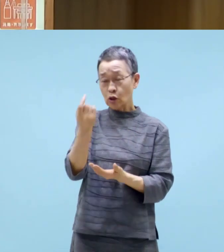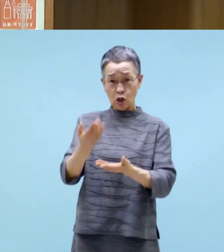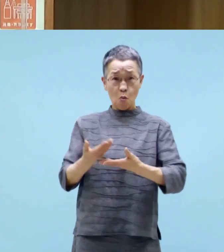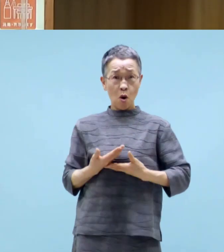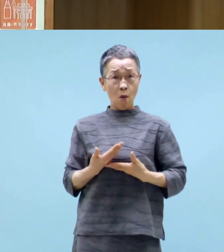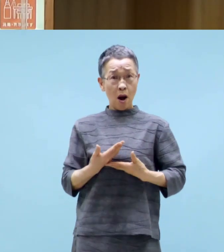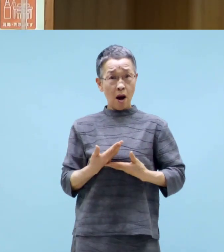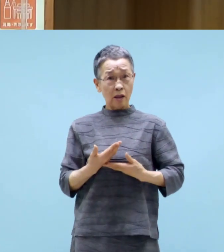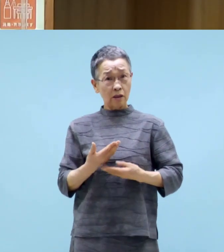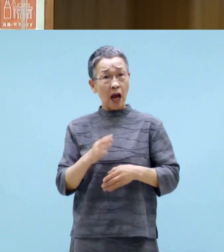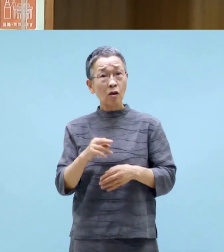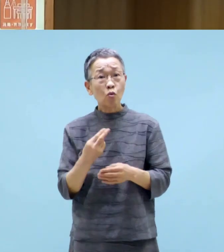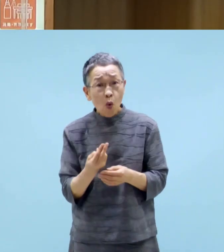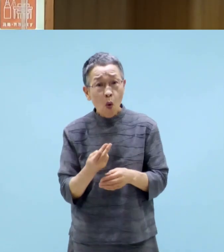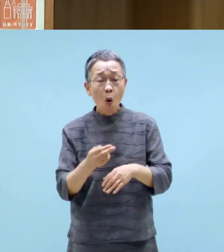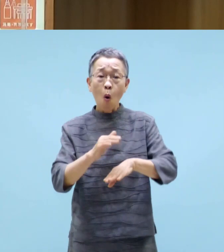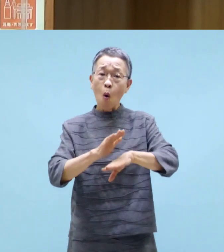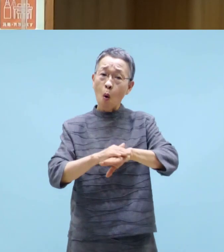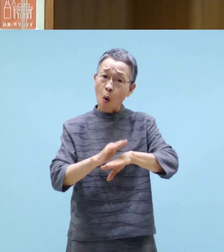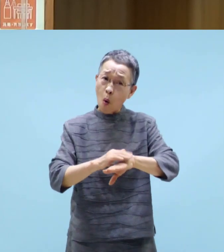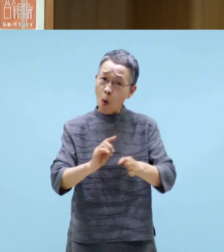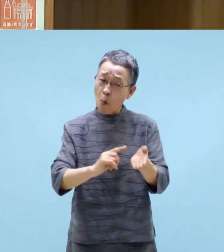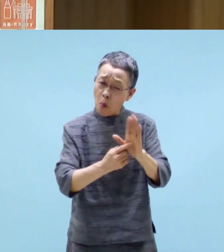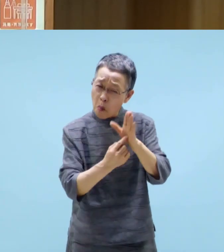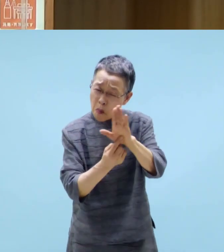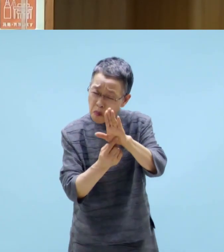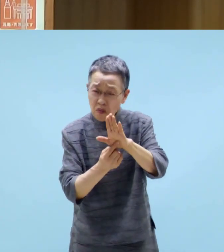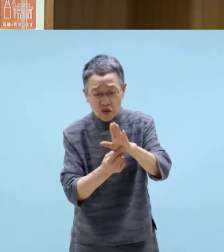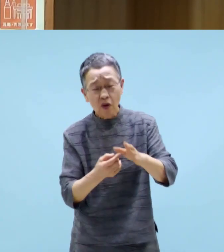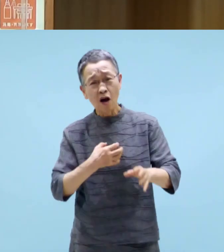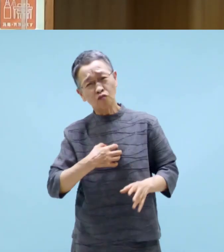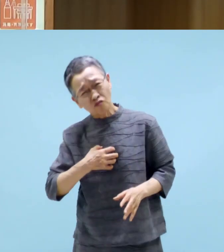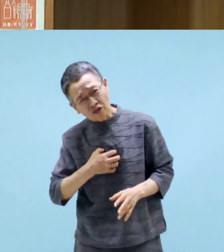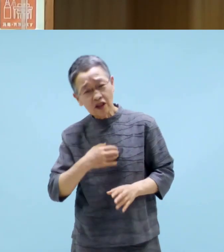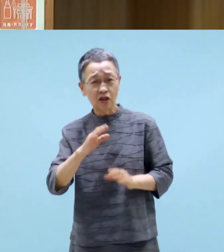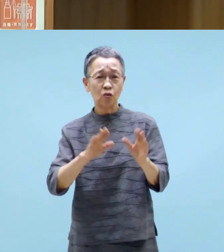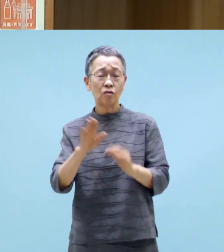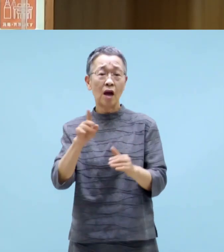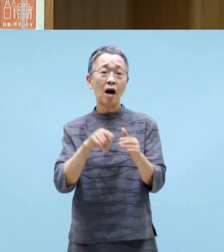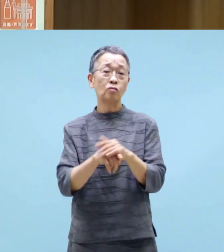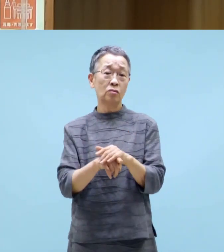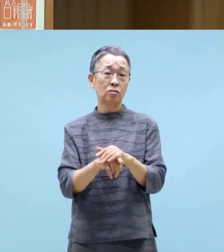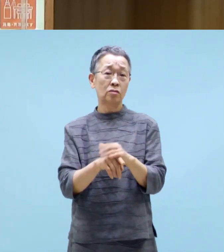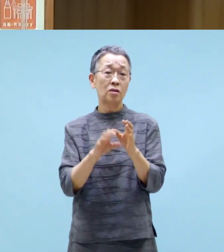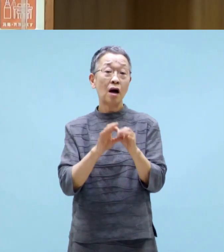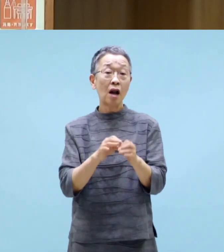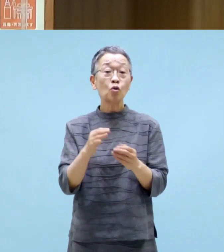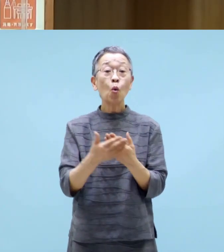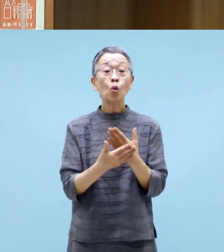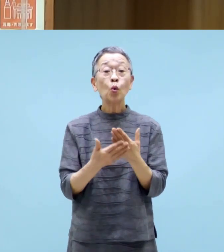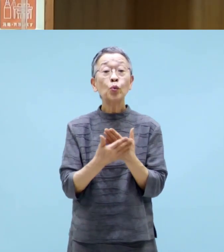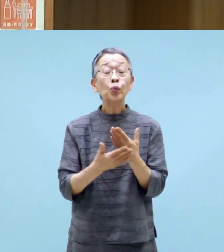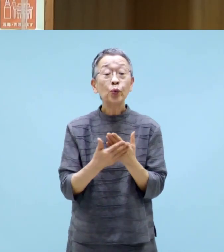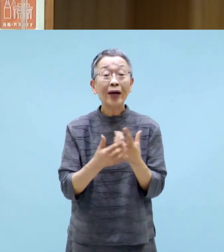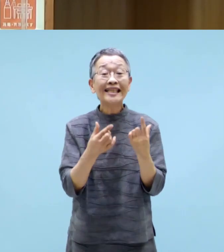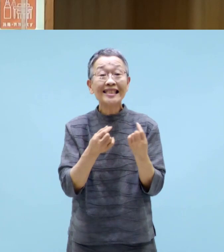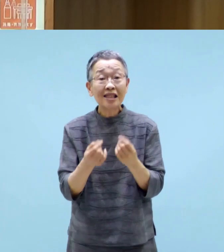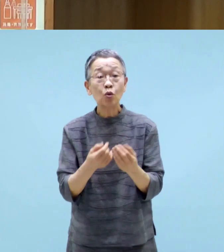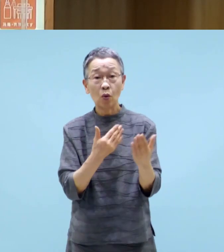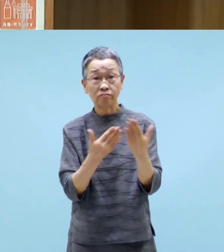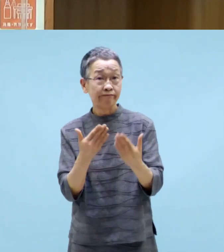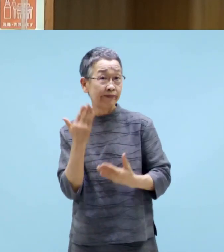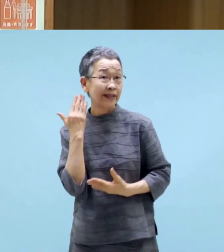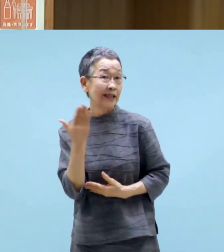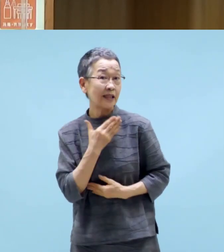がこう立てづらいっていうのがあるんじゃないかなと思ってるんで、そこはちょっとあの聞きたいなと思います